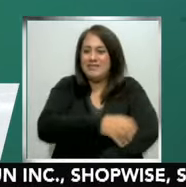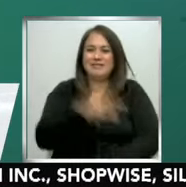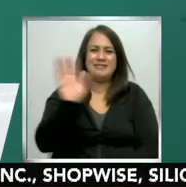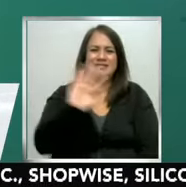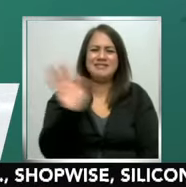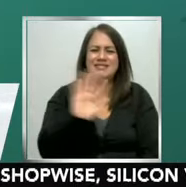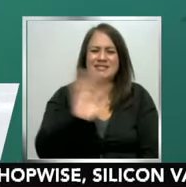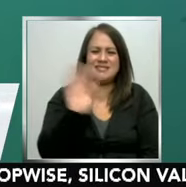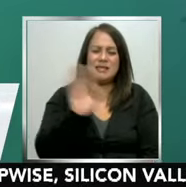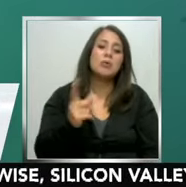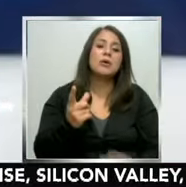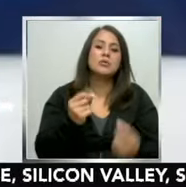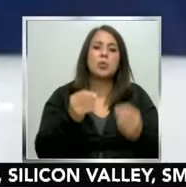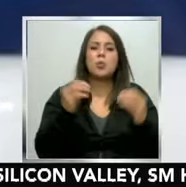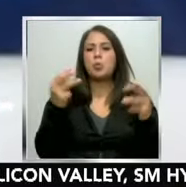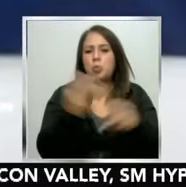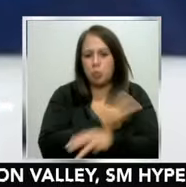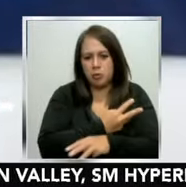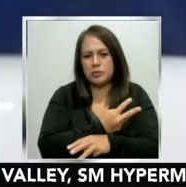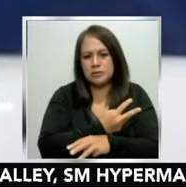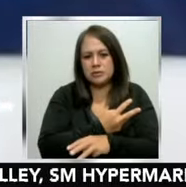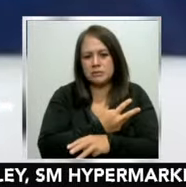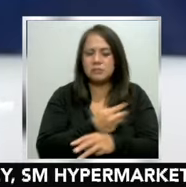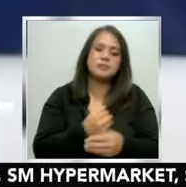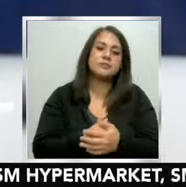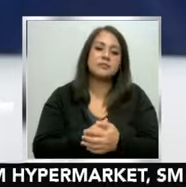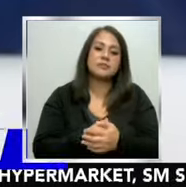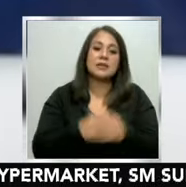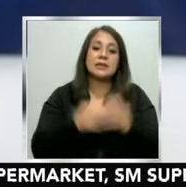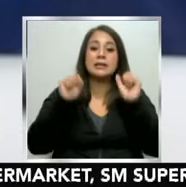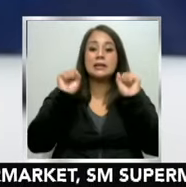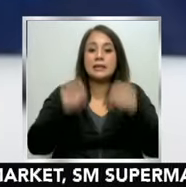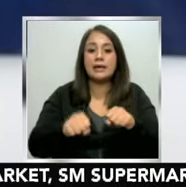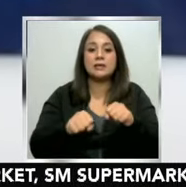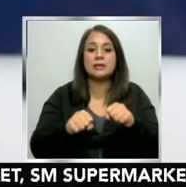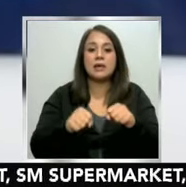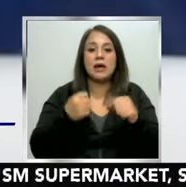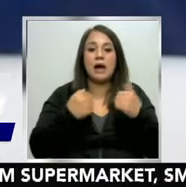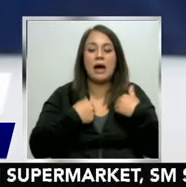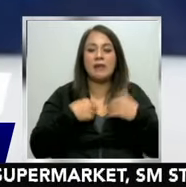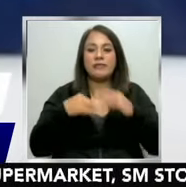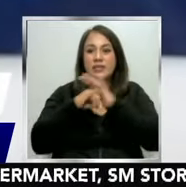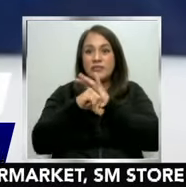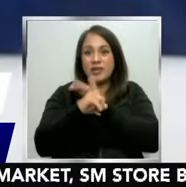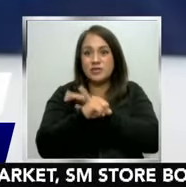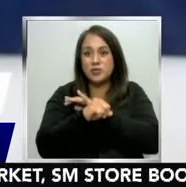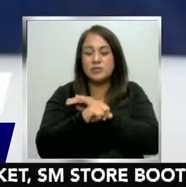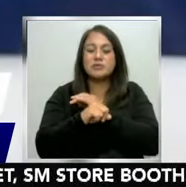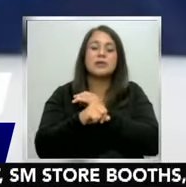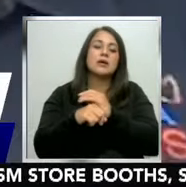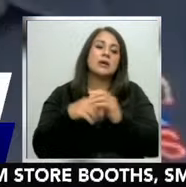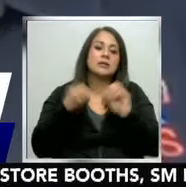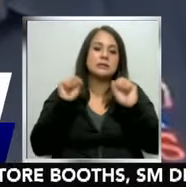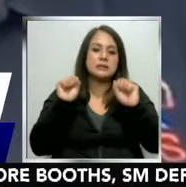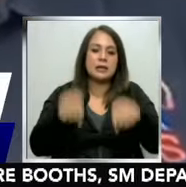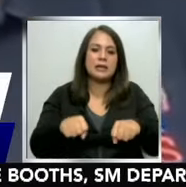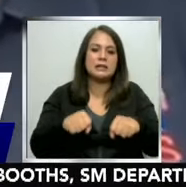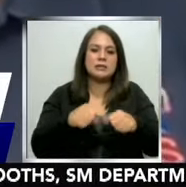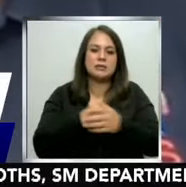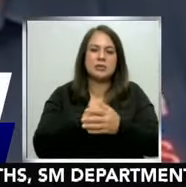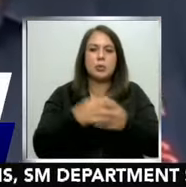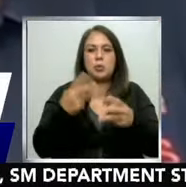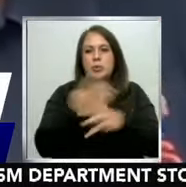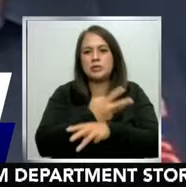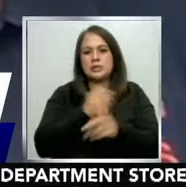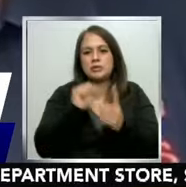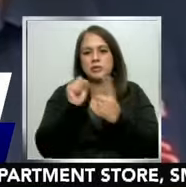lalo pa raw itong nakakasama. There can be some infection and can make matters worse. It's wrong and